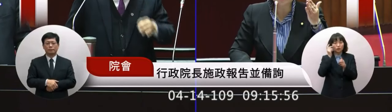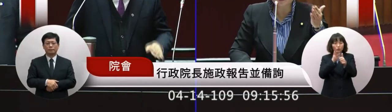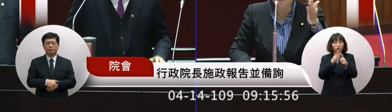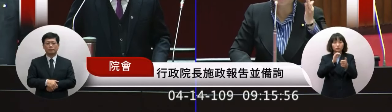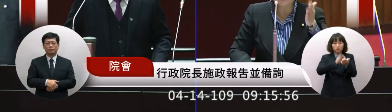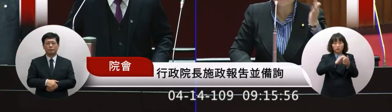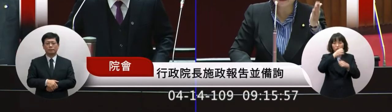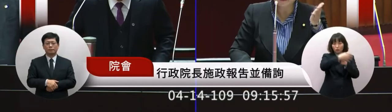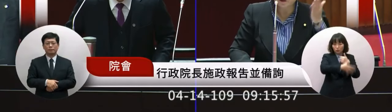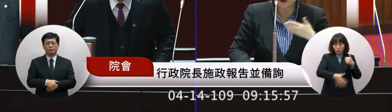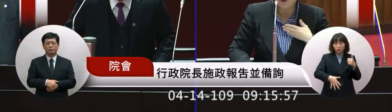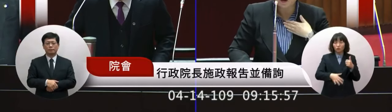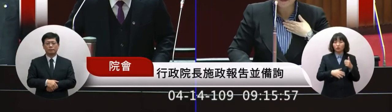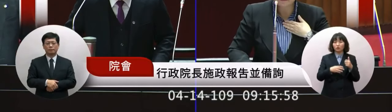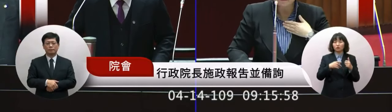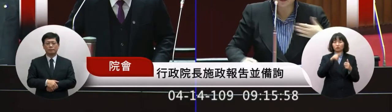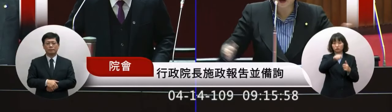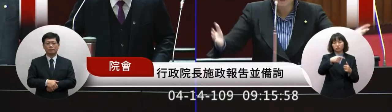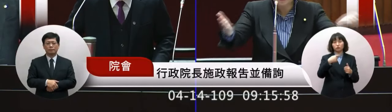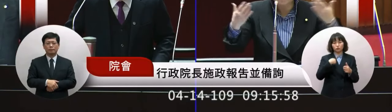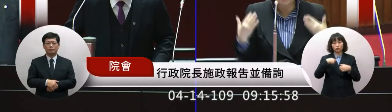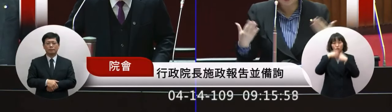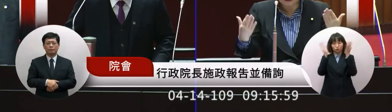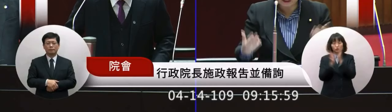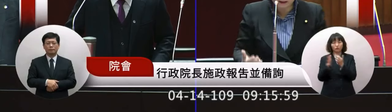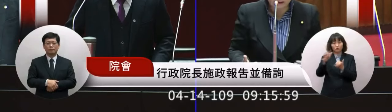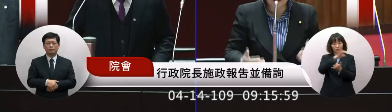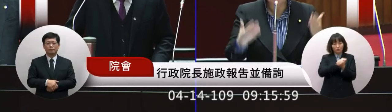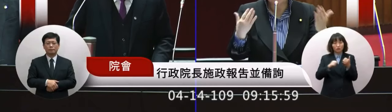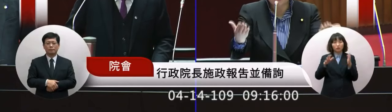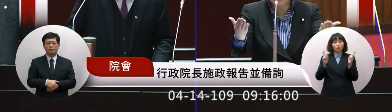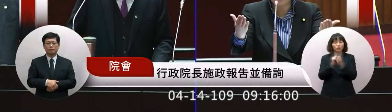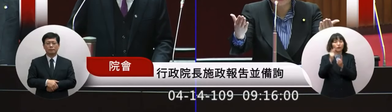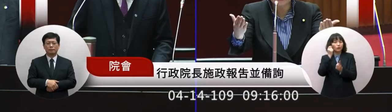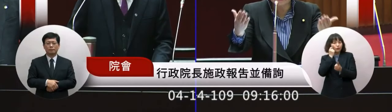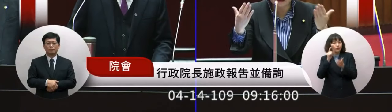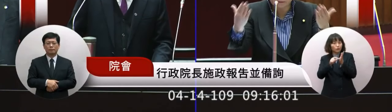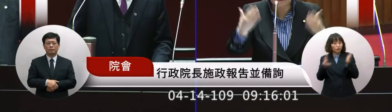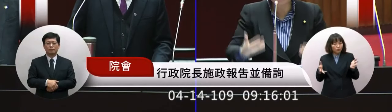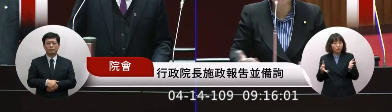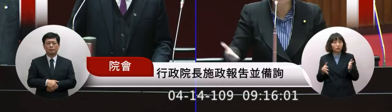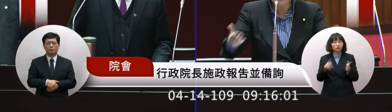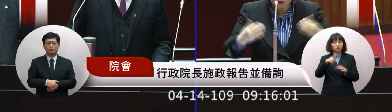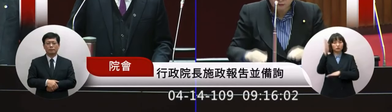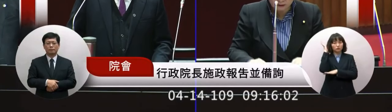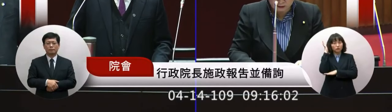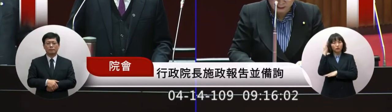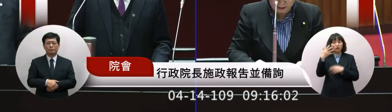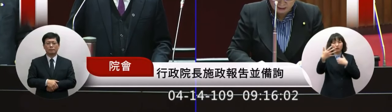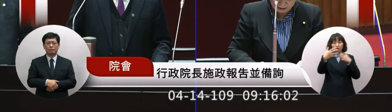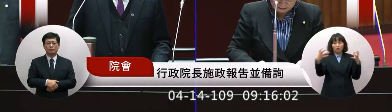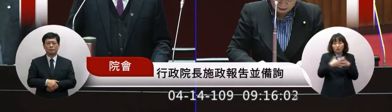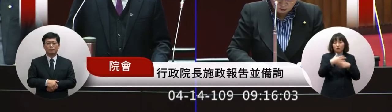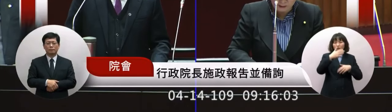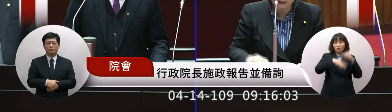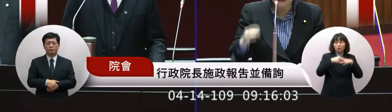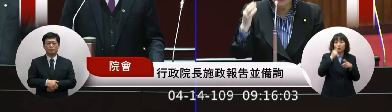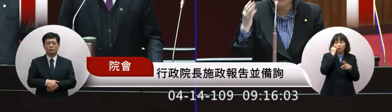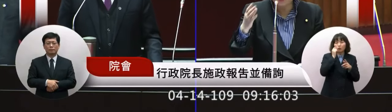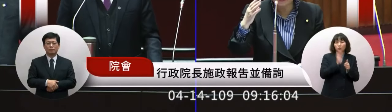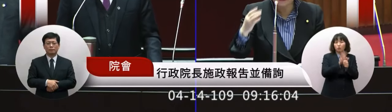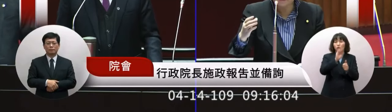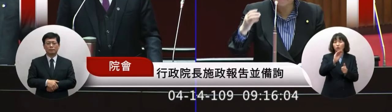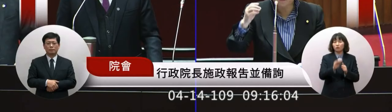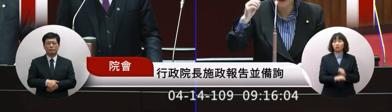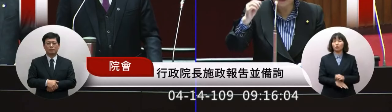界都与你们与我们全国人民共体时间，我们有吗？ 政府有跟我们共体时间吗？再说